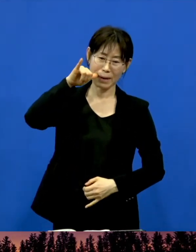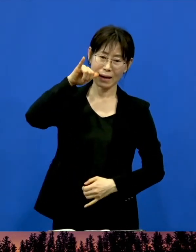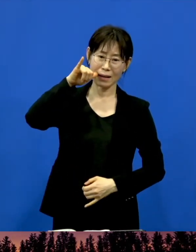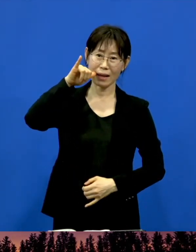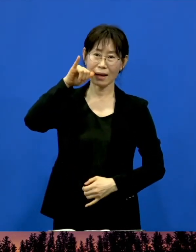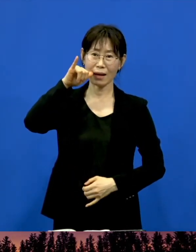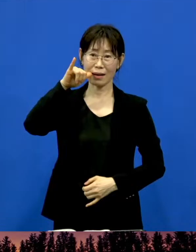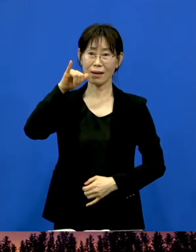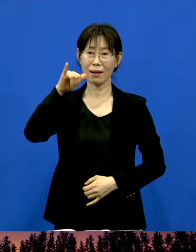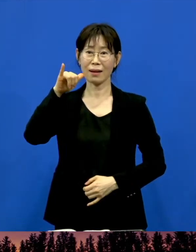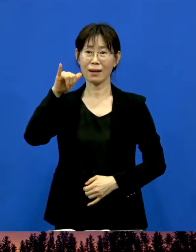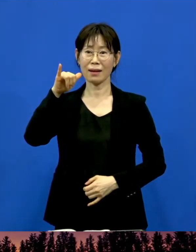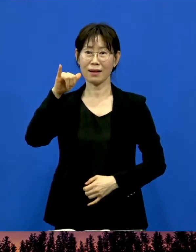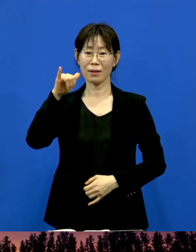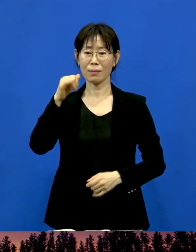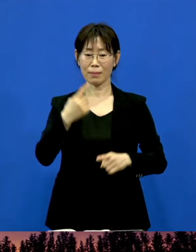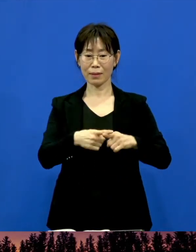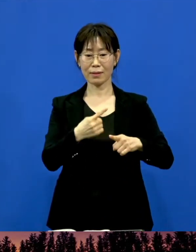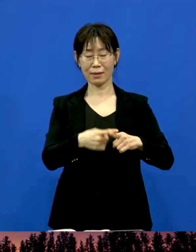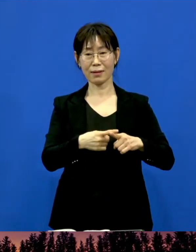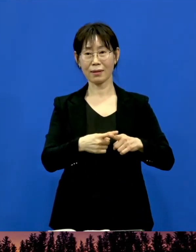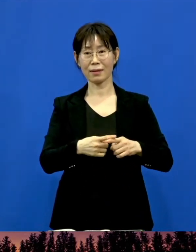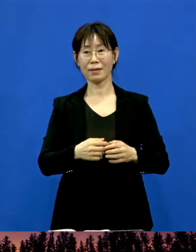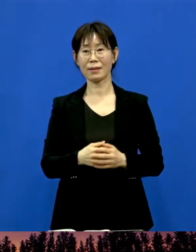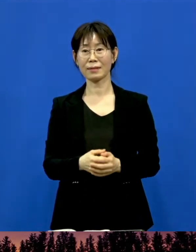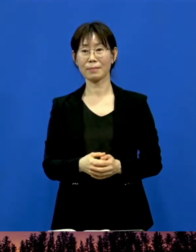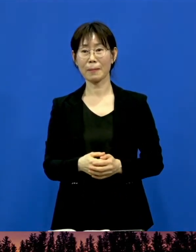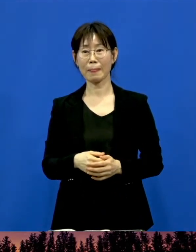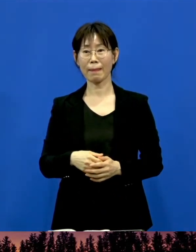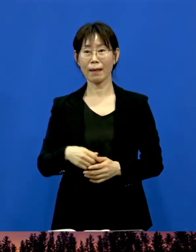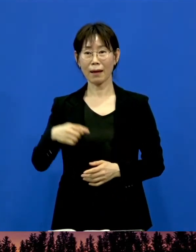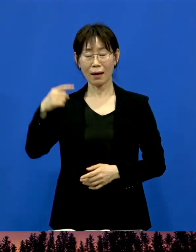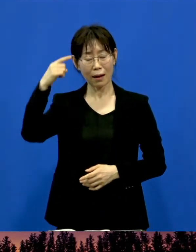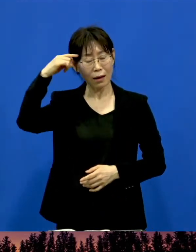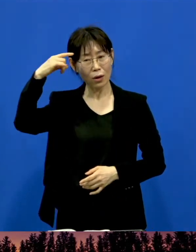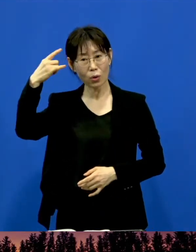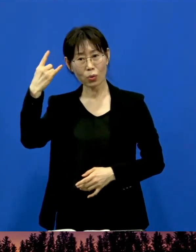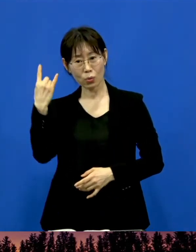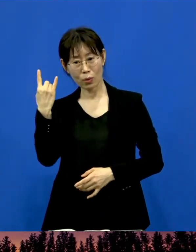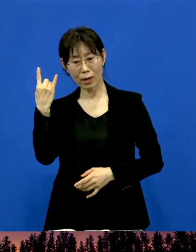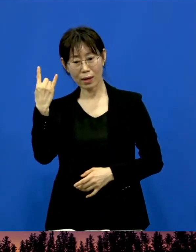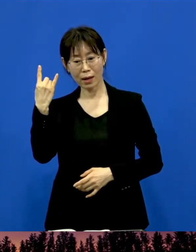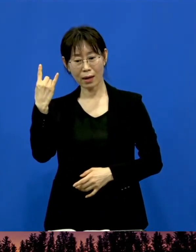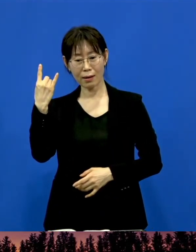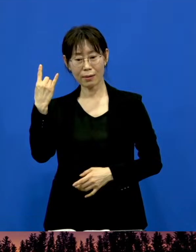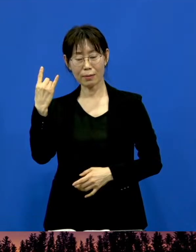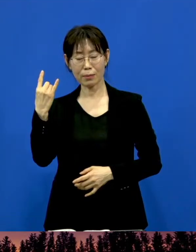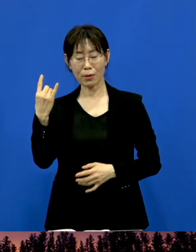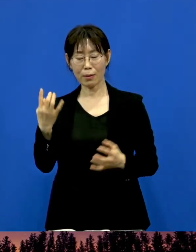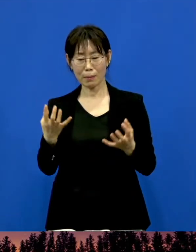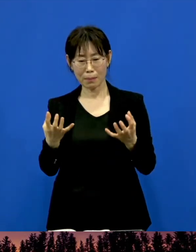있는 이 마약이 그런 거잖아요. 내가 다 망가져버릴 거예요.